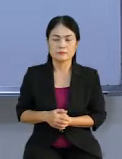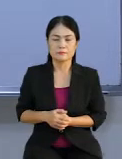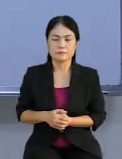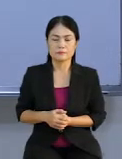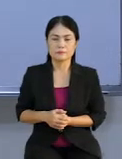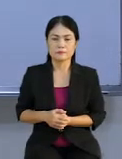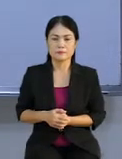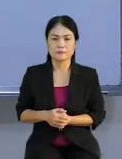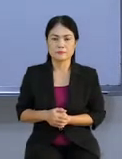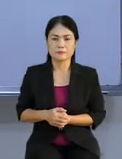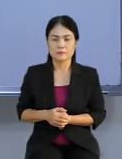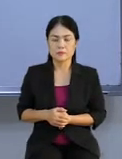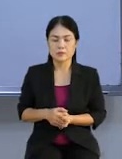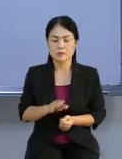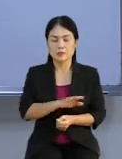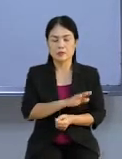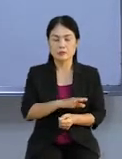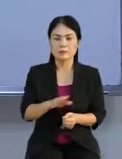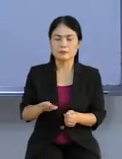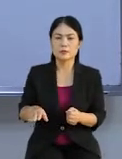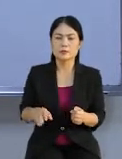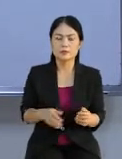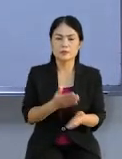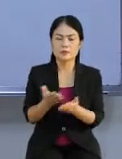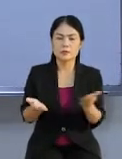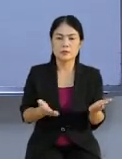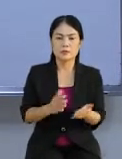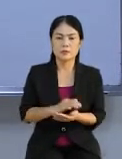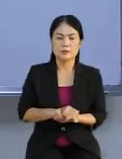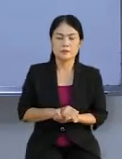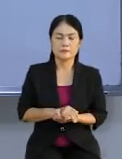bà mạch đá bộ đọc nế